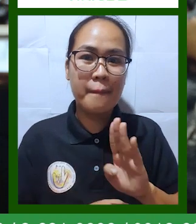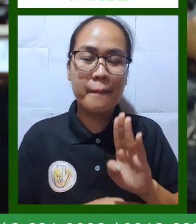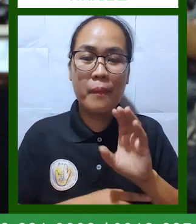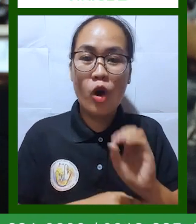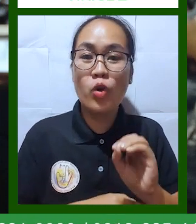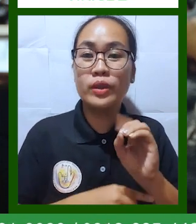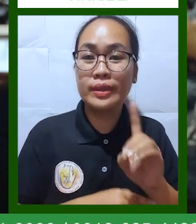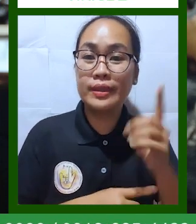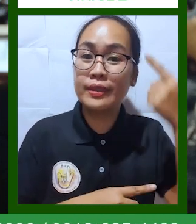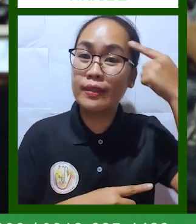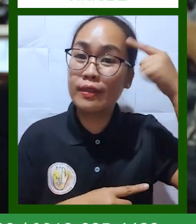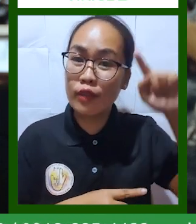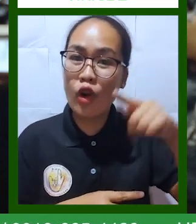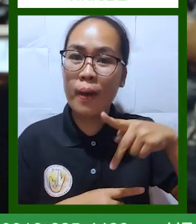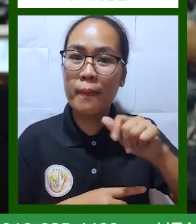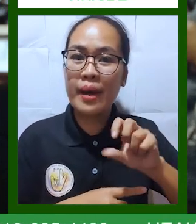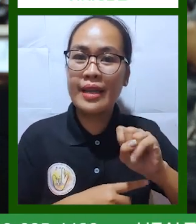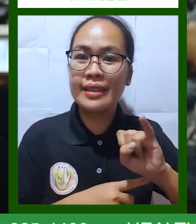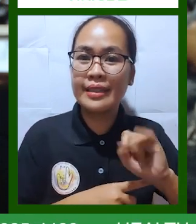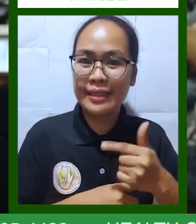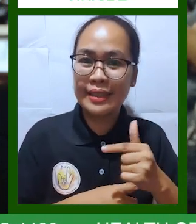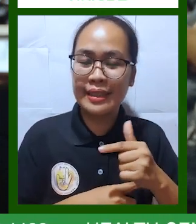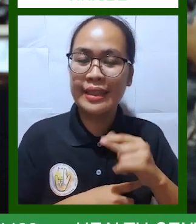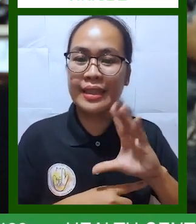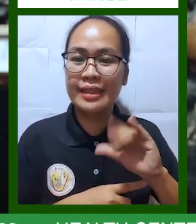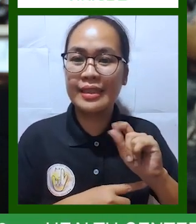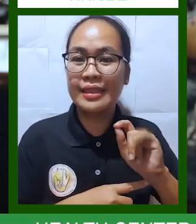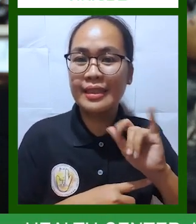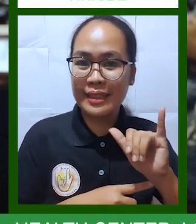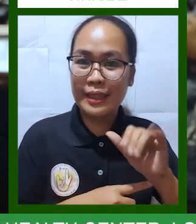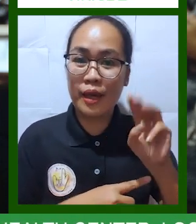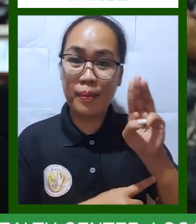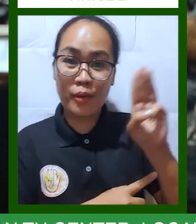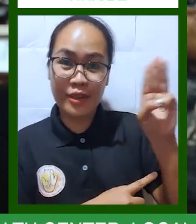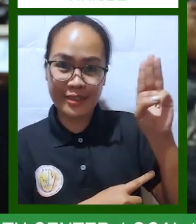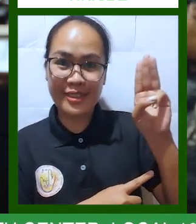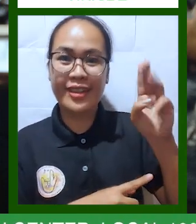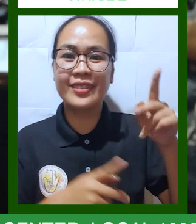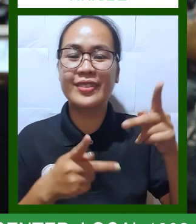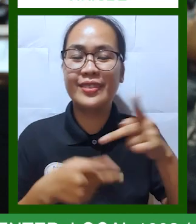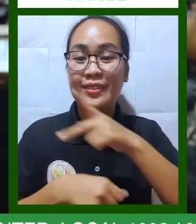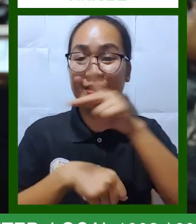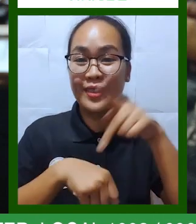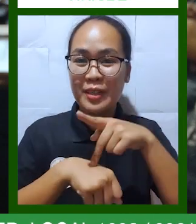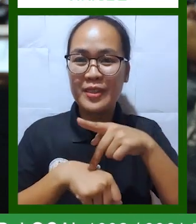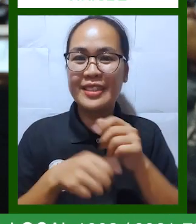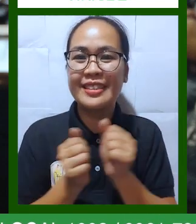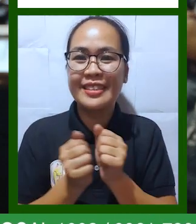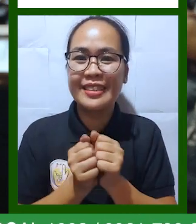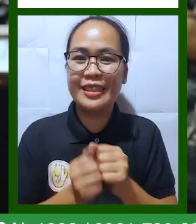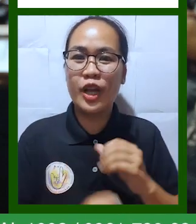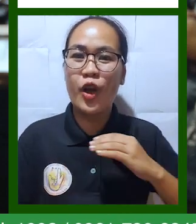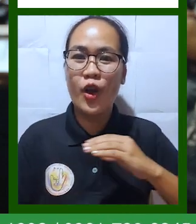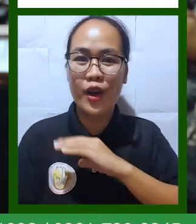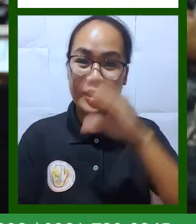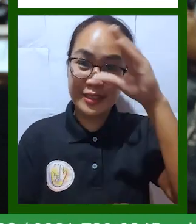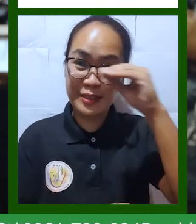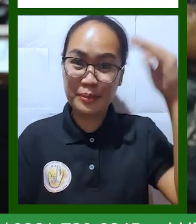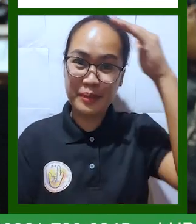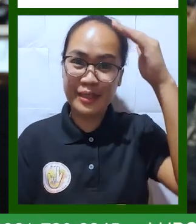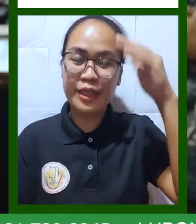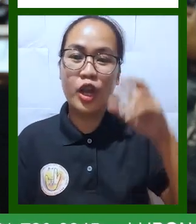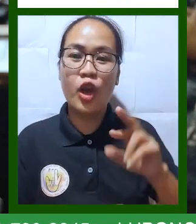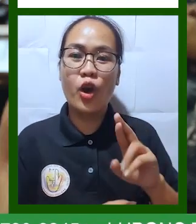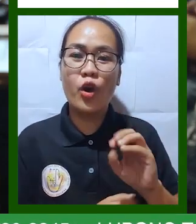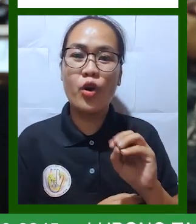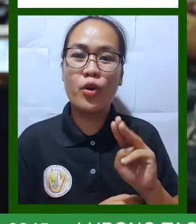Directors ng Pasig City Council Boy Scouts of the Philippines. Of course, kasama natin si Congressman Roman Romulo para mas lalo pa